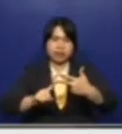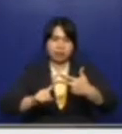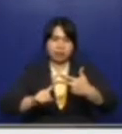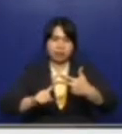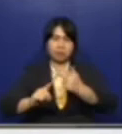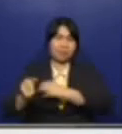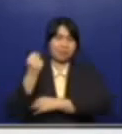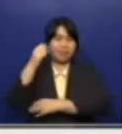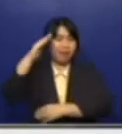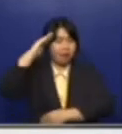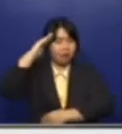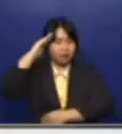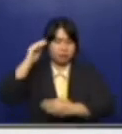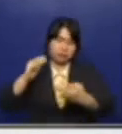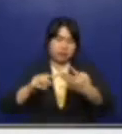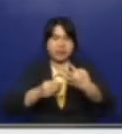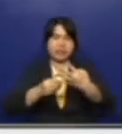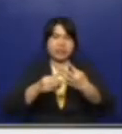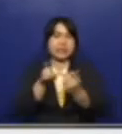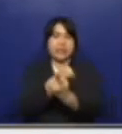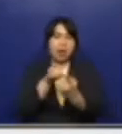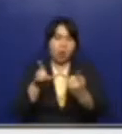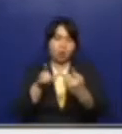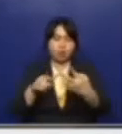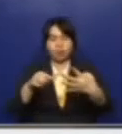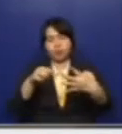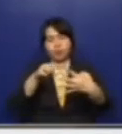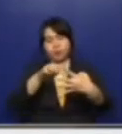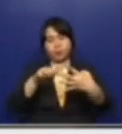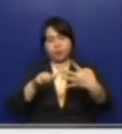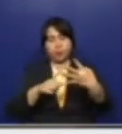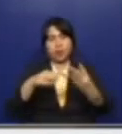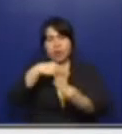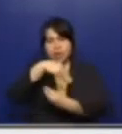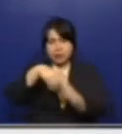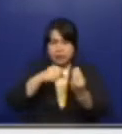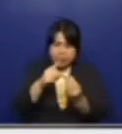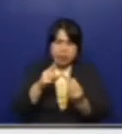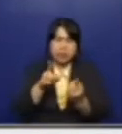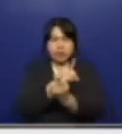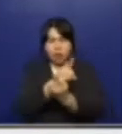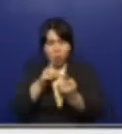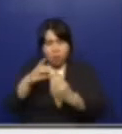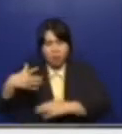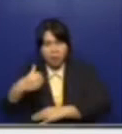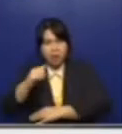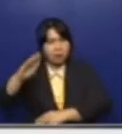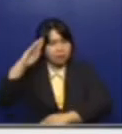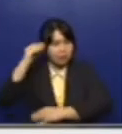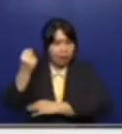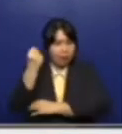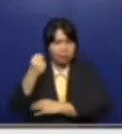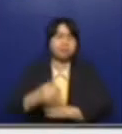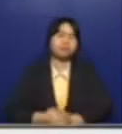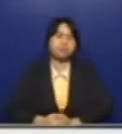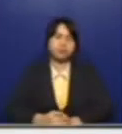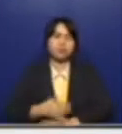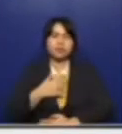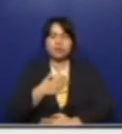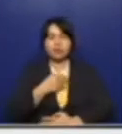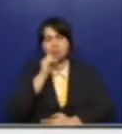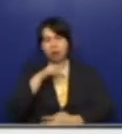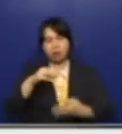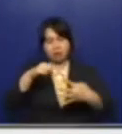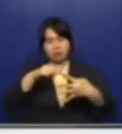มั่นคง4สังคมเศรษฐกิจสังคมการเมืองความมั่นคงเศรษฐกิจเนี่ยไม่ต้องพูดอะไรม